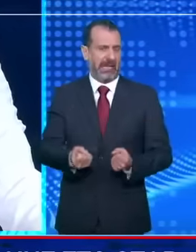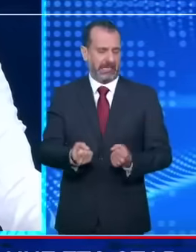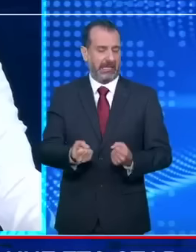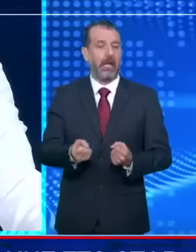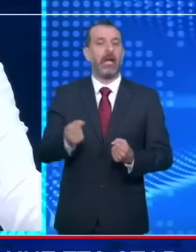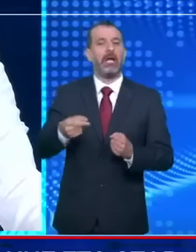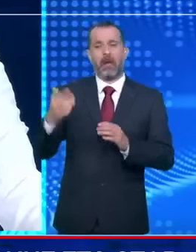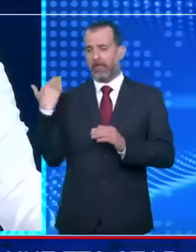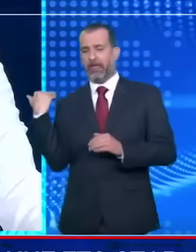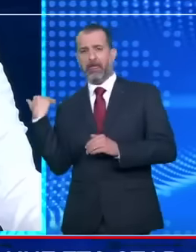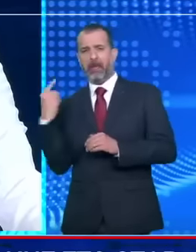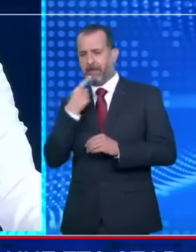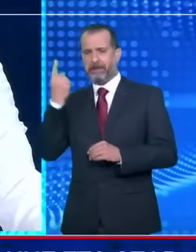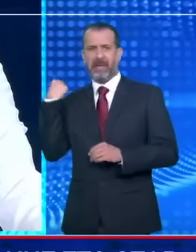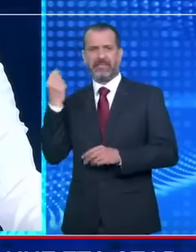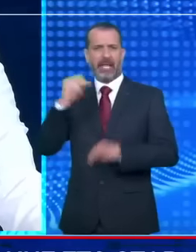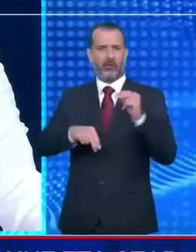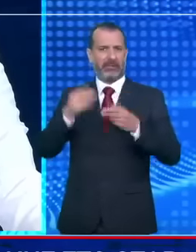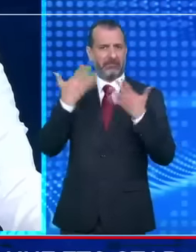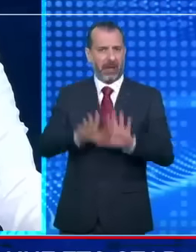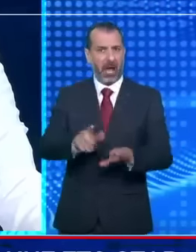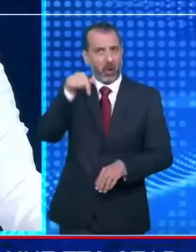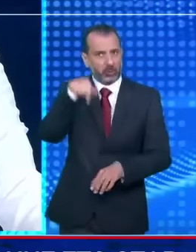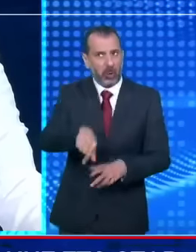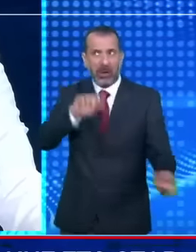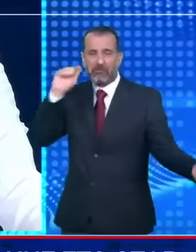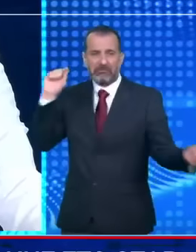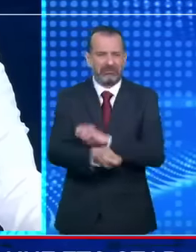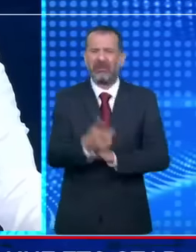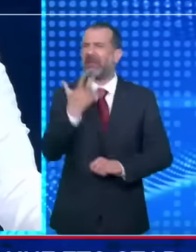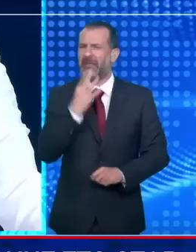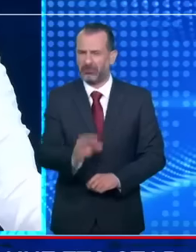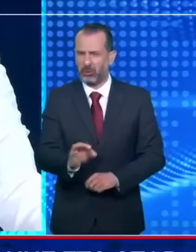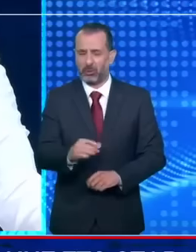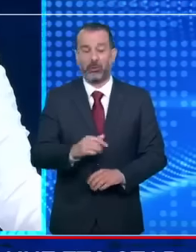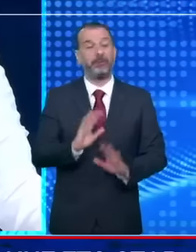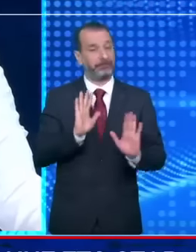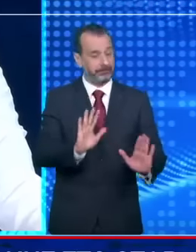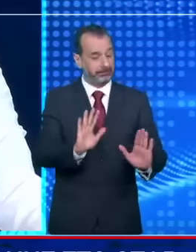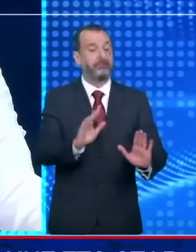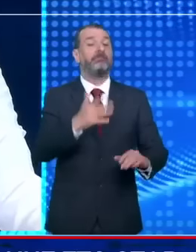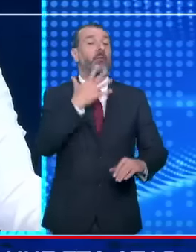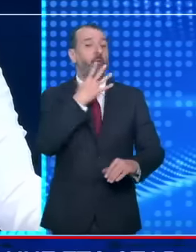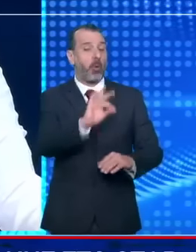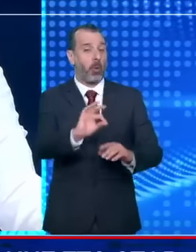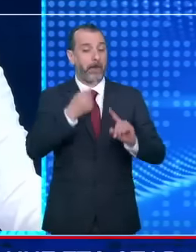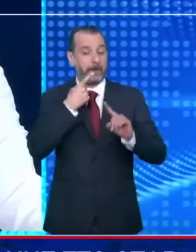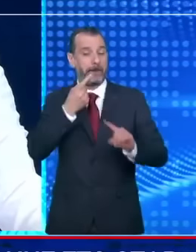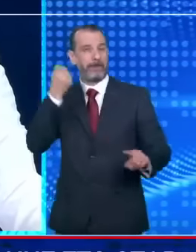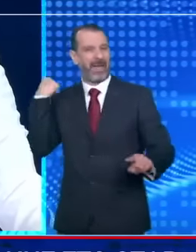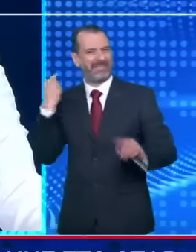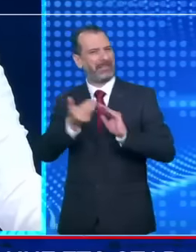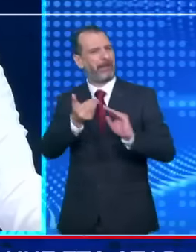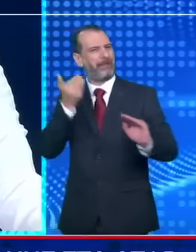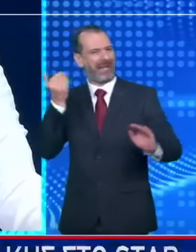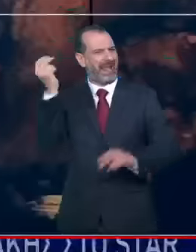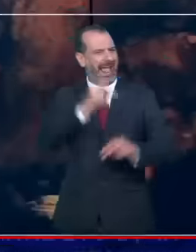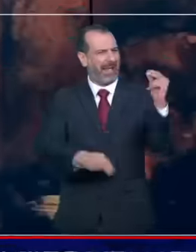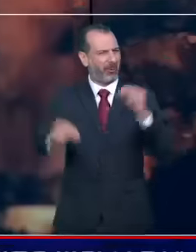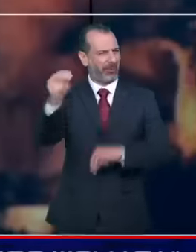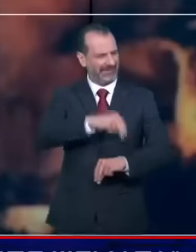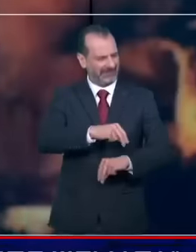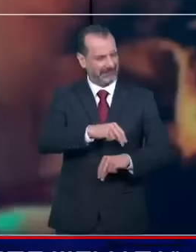κάνει ο κόσμος την ανατροπή? Διότι η κυβέρνηση είπε ψέματα προεκλογικά πέρυσι. Είπε ψέματα όσον